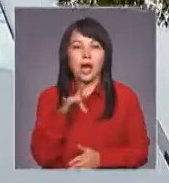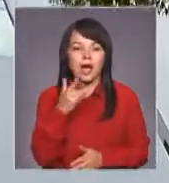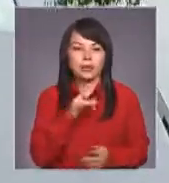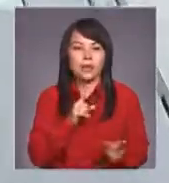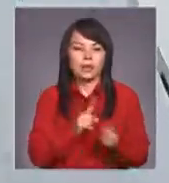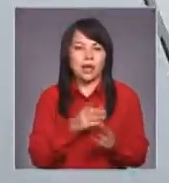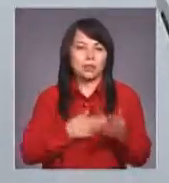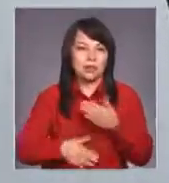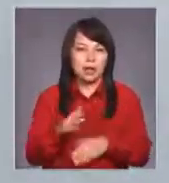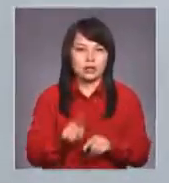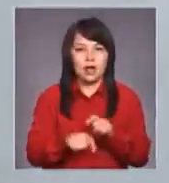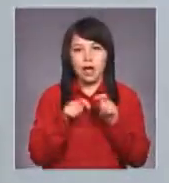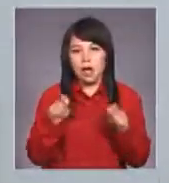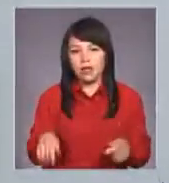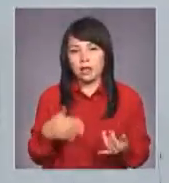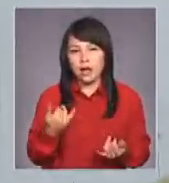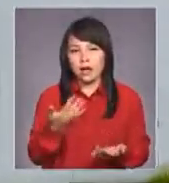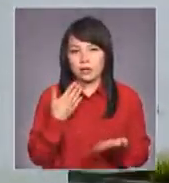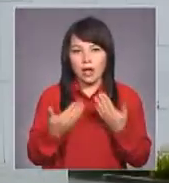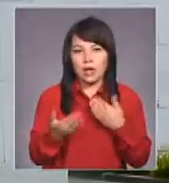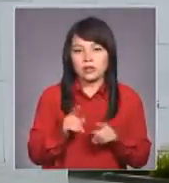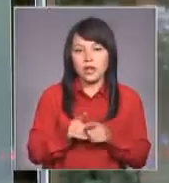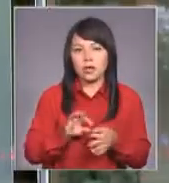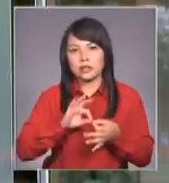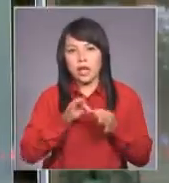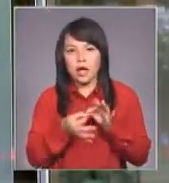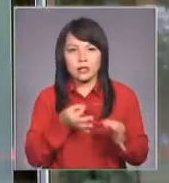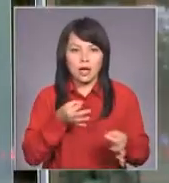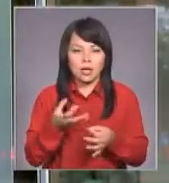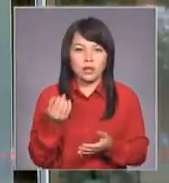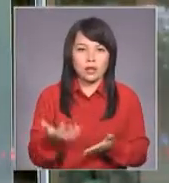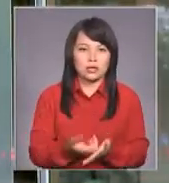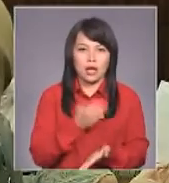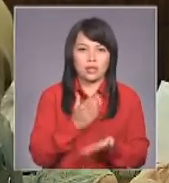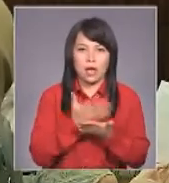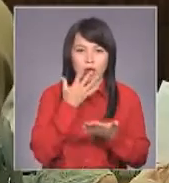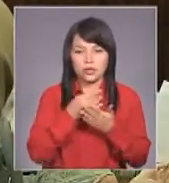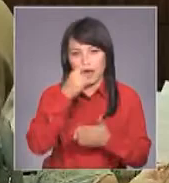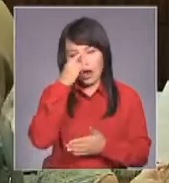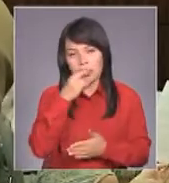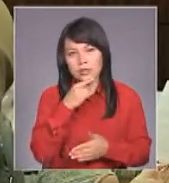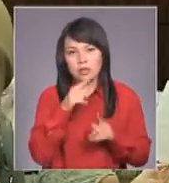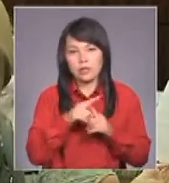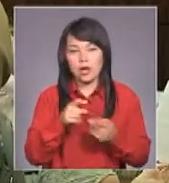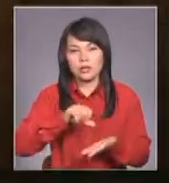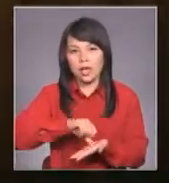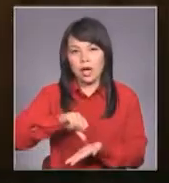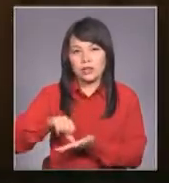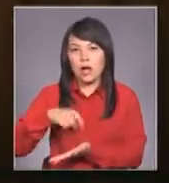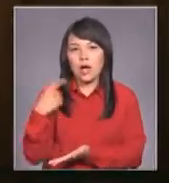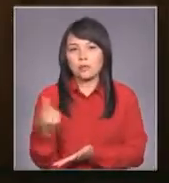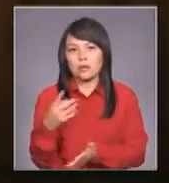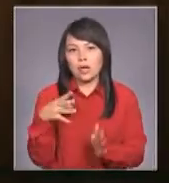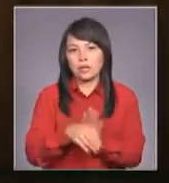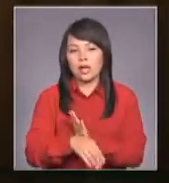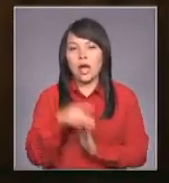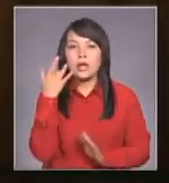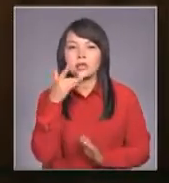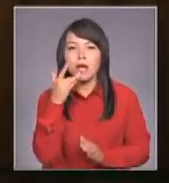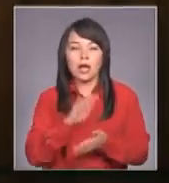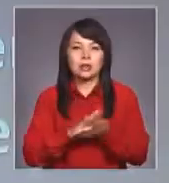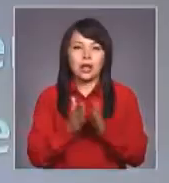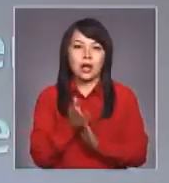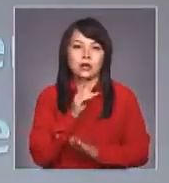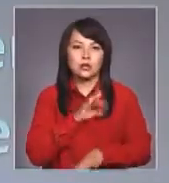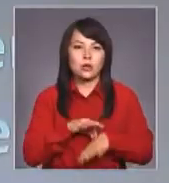2-10 жылдыққа созылған қызу пікірталастар мен табанды талқылаулар өз жемісін берді. Қазақстандық тарап ұйымның бір мүшесі АқШ-пен де қыруар келіссөздер